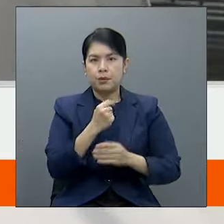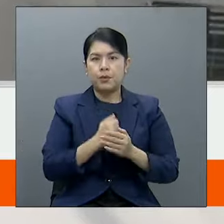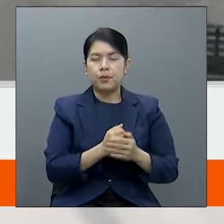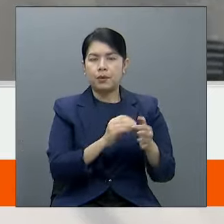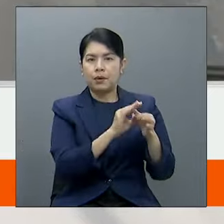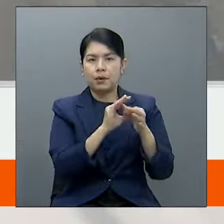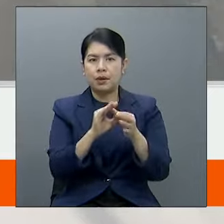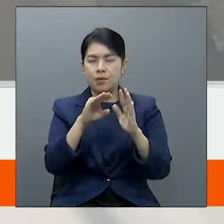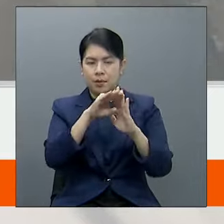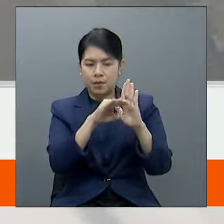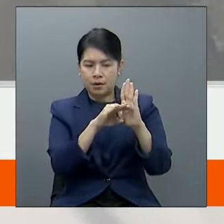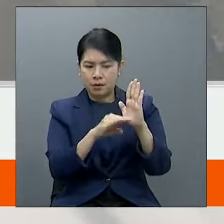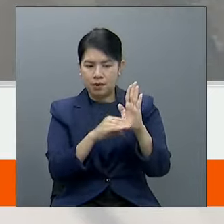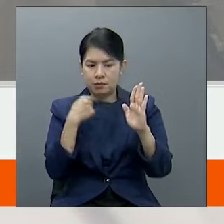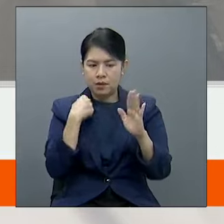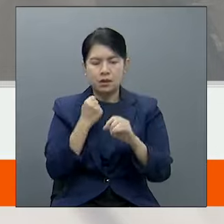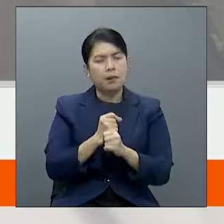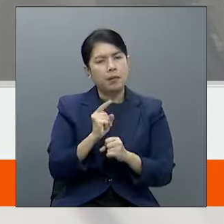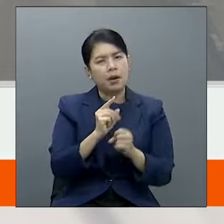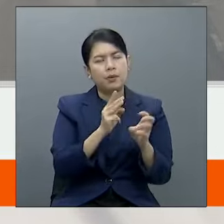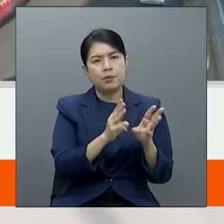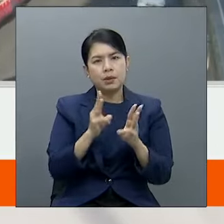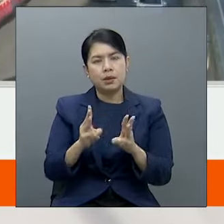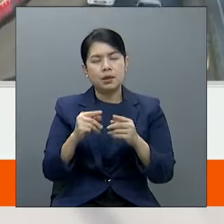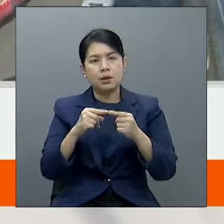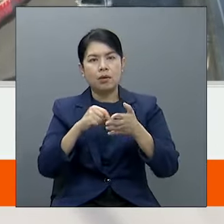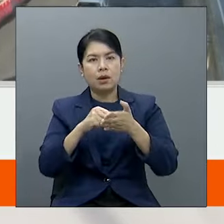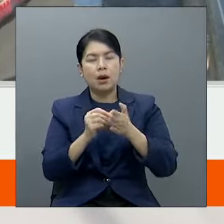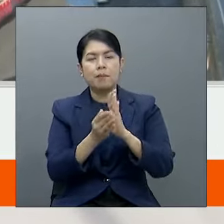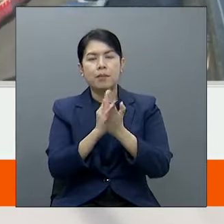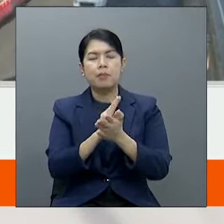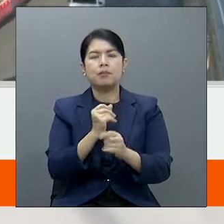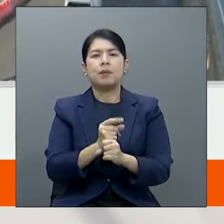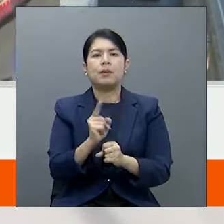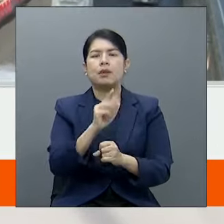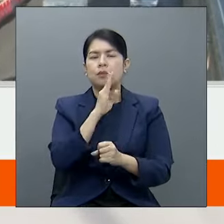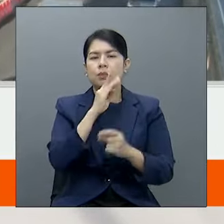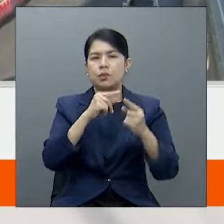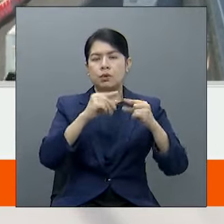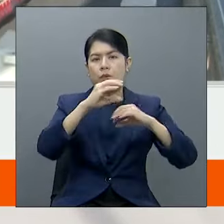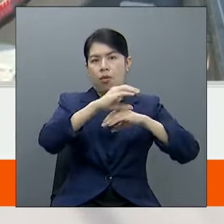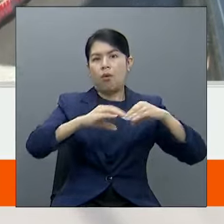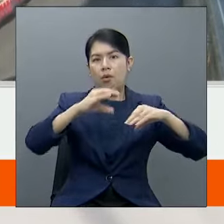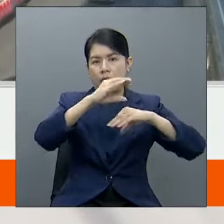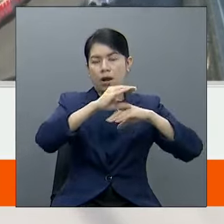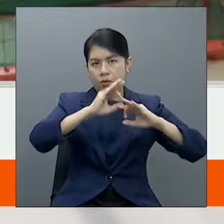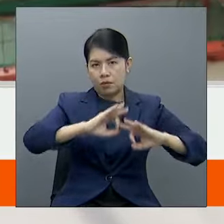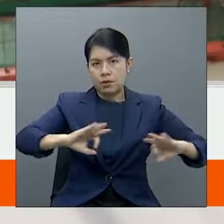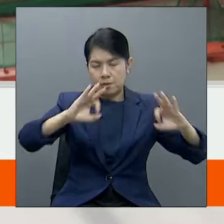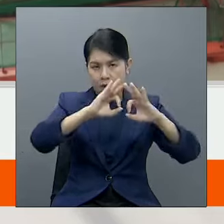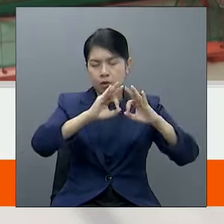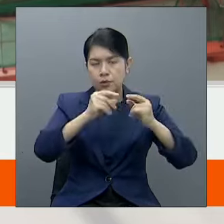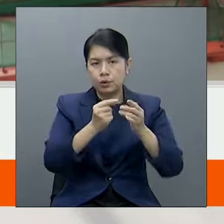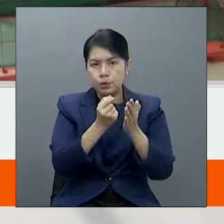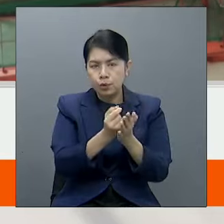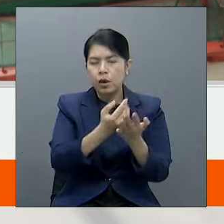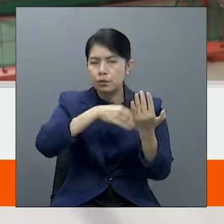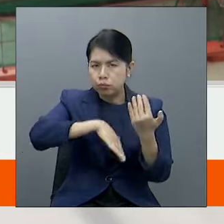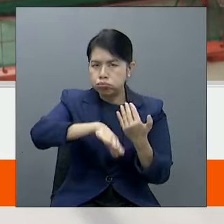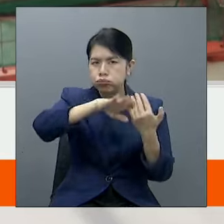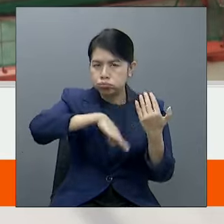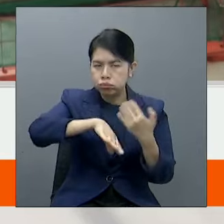ทำยังไงถึงจะสับหลีกนะฮะให้โครงการที่มันใหญ่ๆแล้วก็จะระบายการจราจรไปได้ก่อนเนี่ยเสร็จก่อนก็